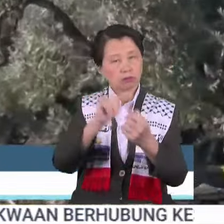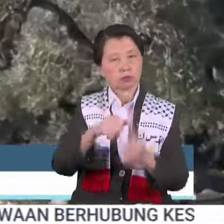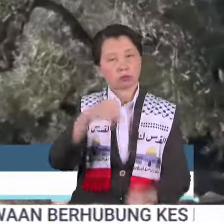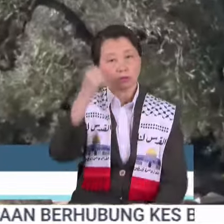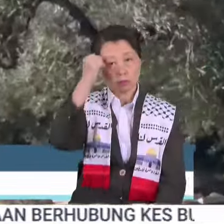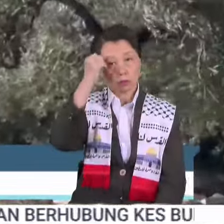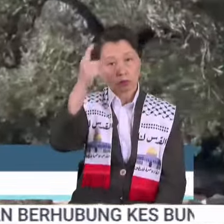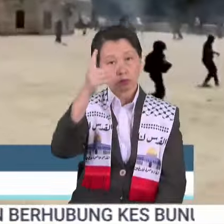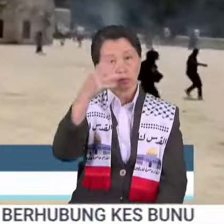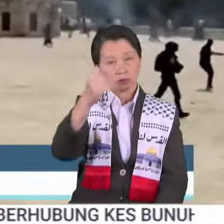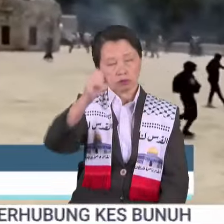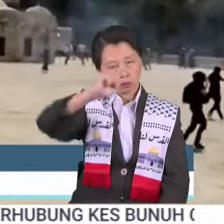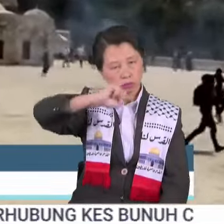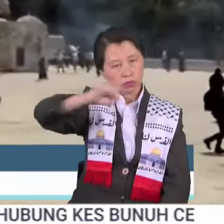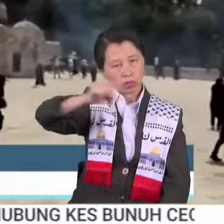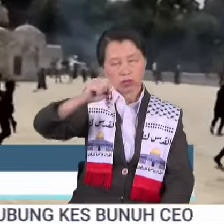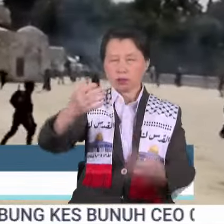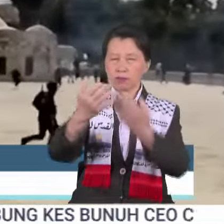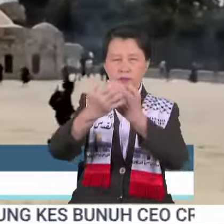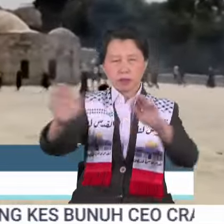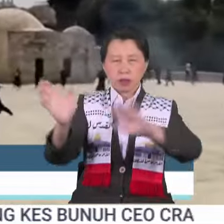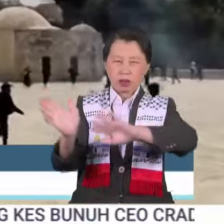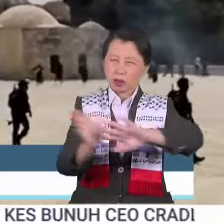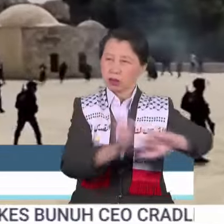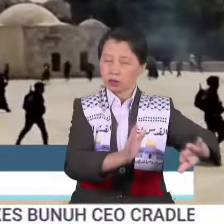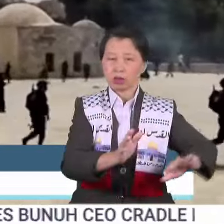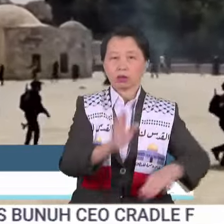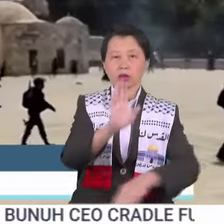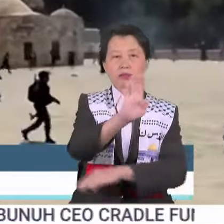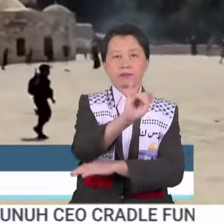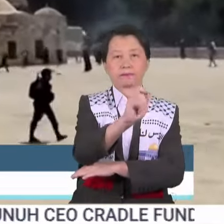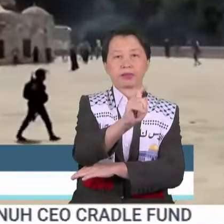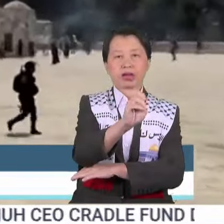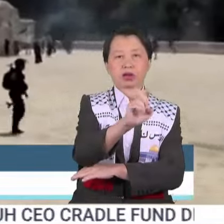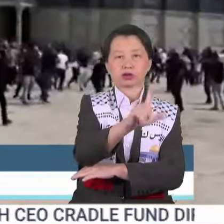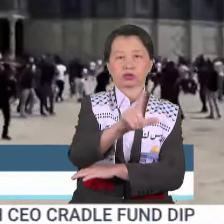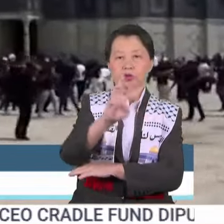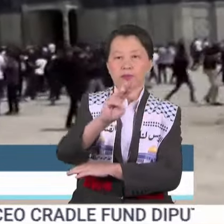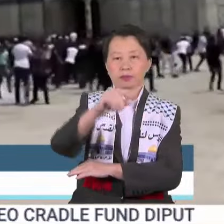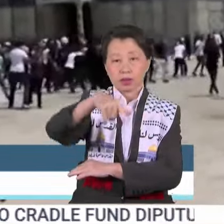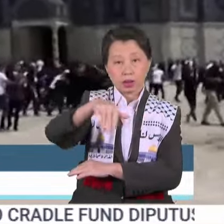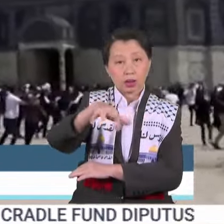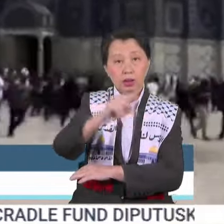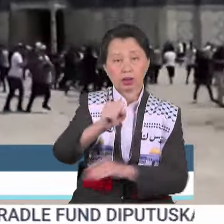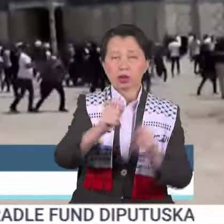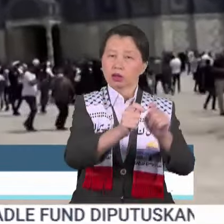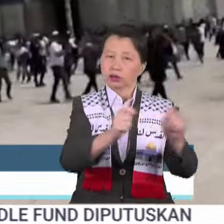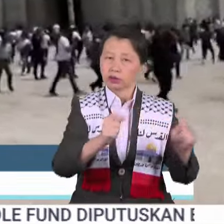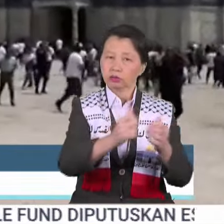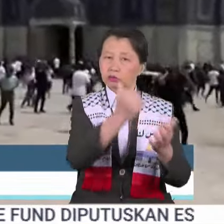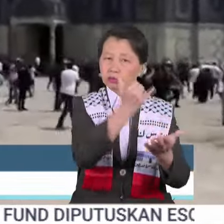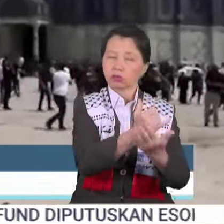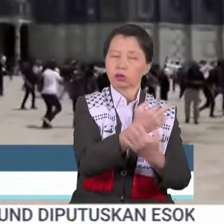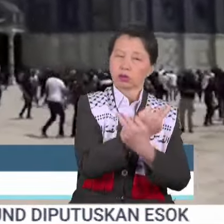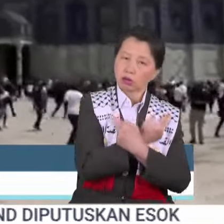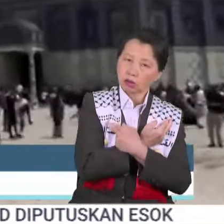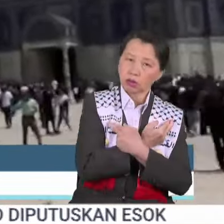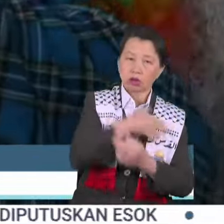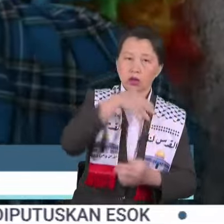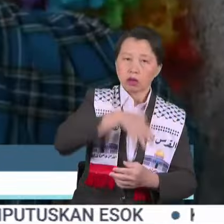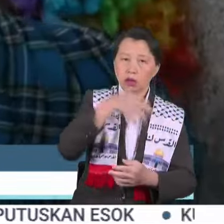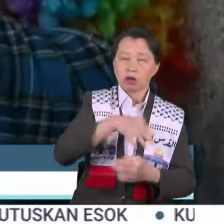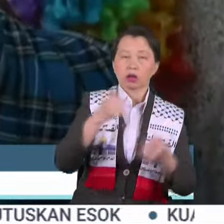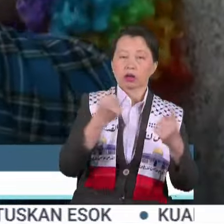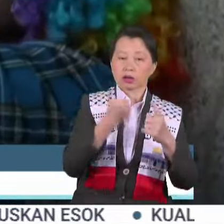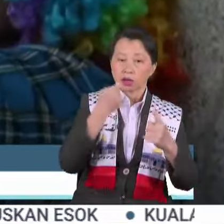memahami tuntutan perjuangan membebaskan Baitul Maqdis yang merupakan tempat persinggahan baginda dalam perjalanan